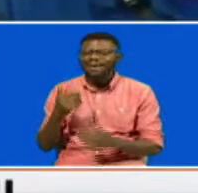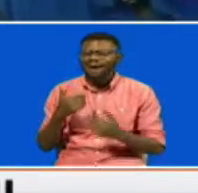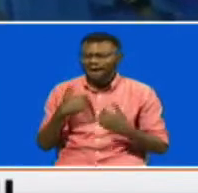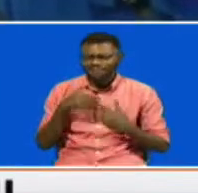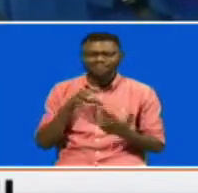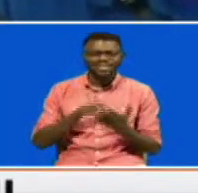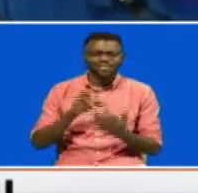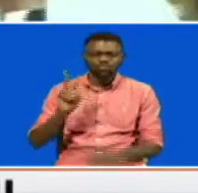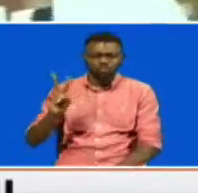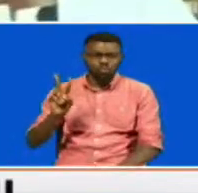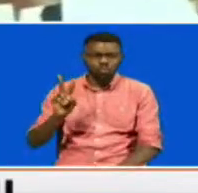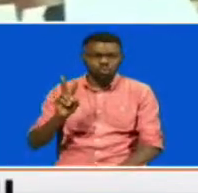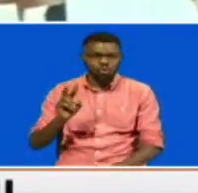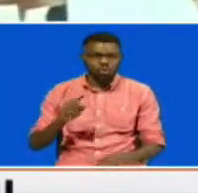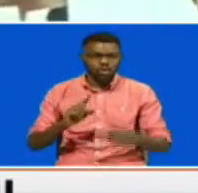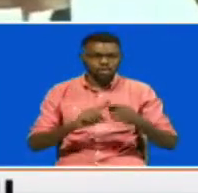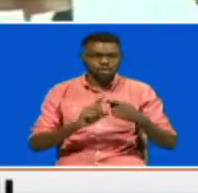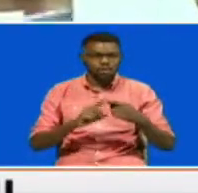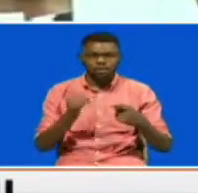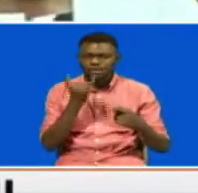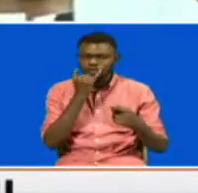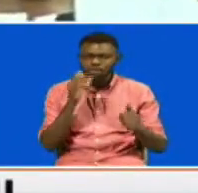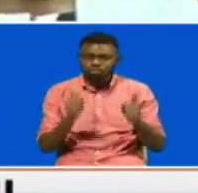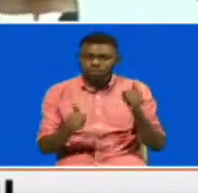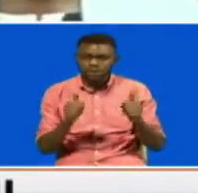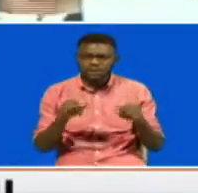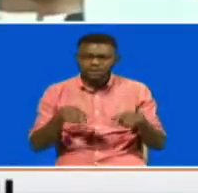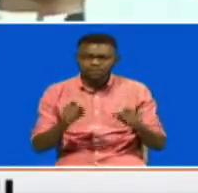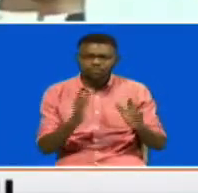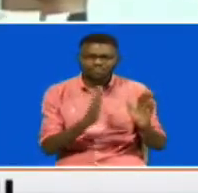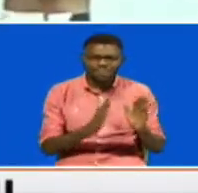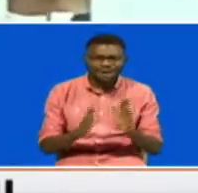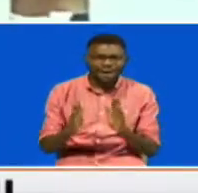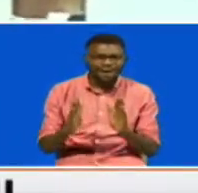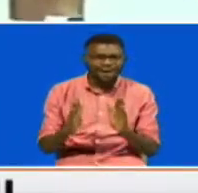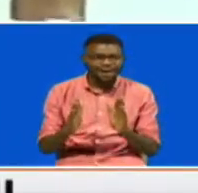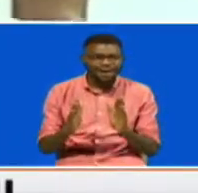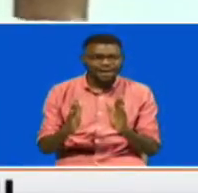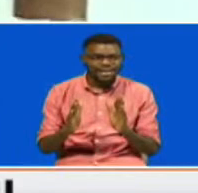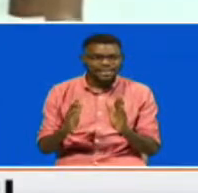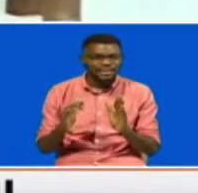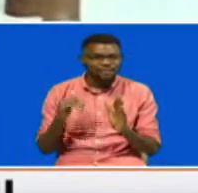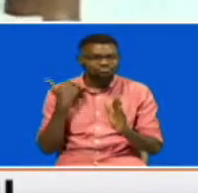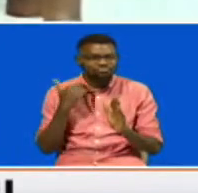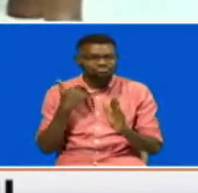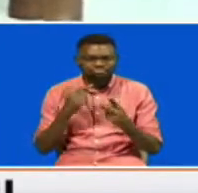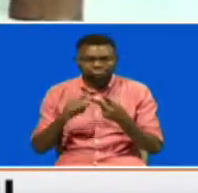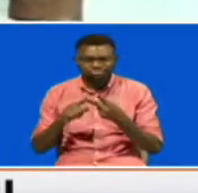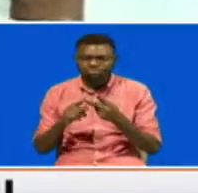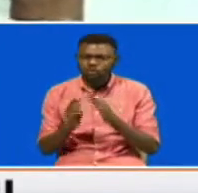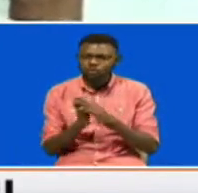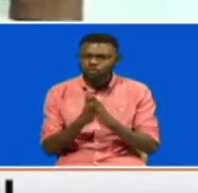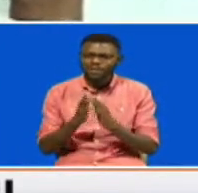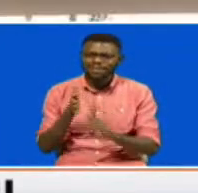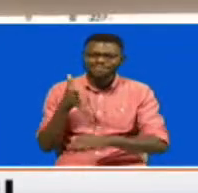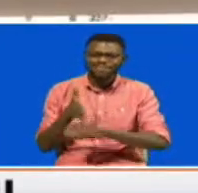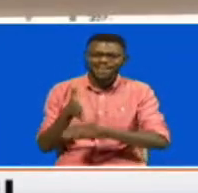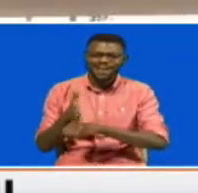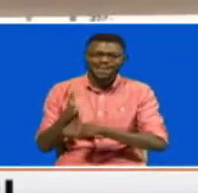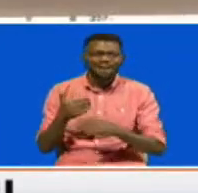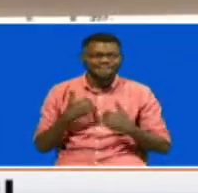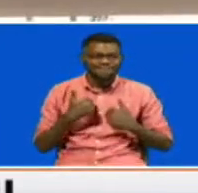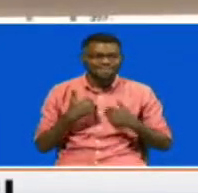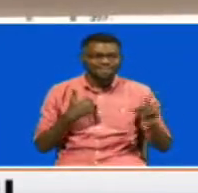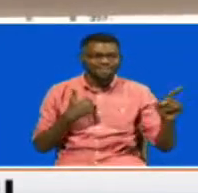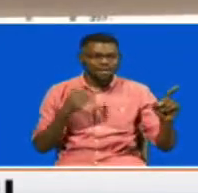mawili. Kosa la kwanza likiwa ni kula njama kutenda uhalifu na la pili likiwa kuchapisha habari za uongo.